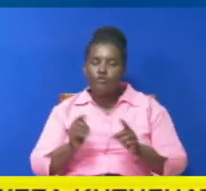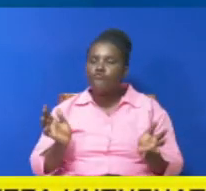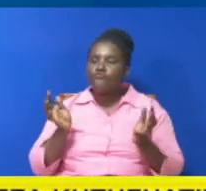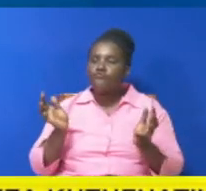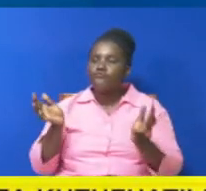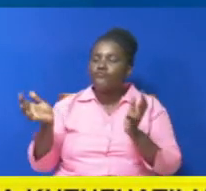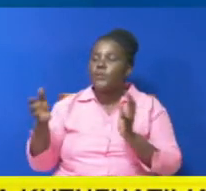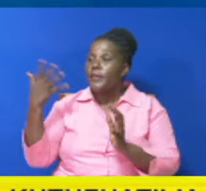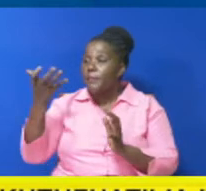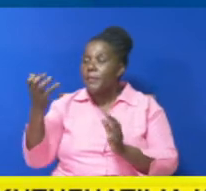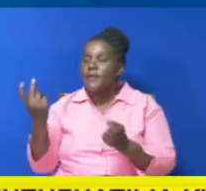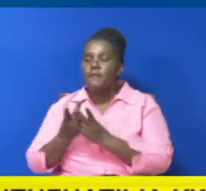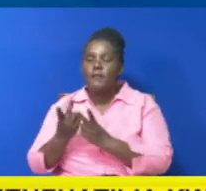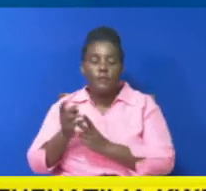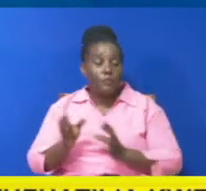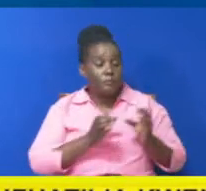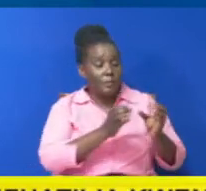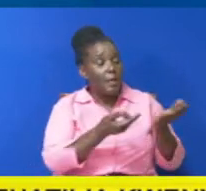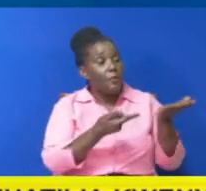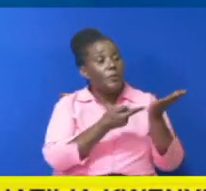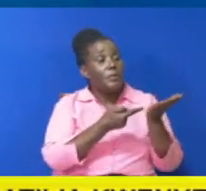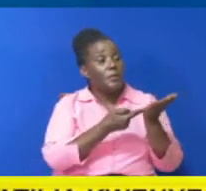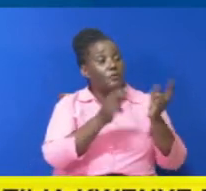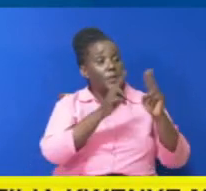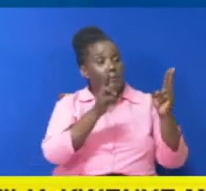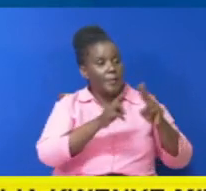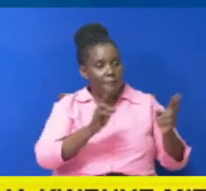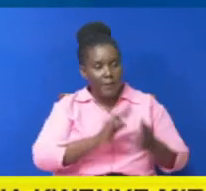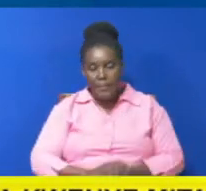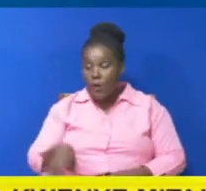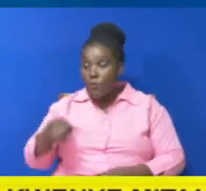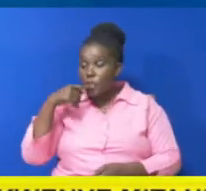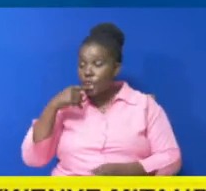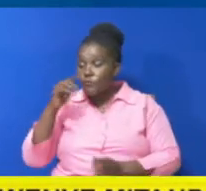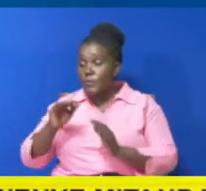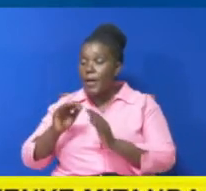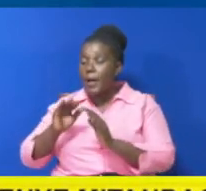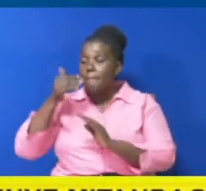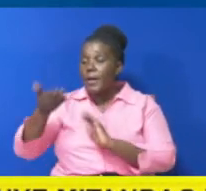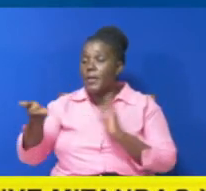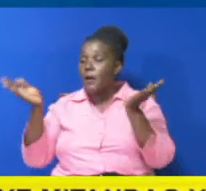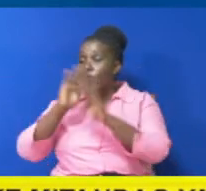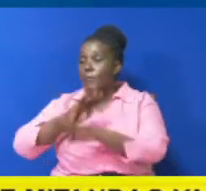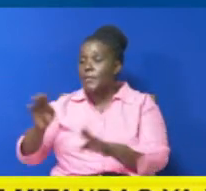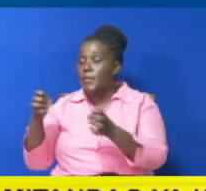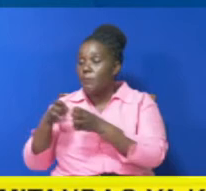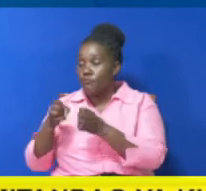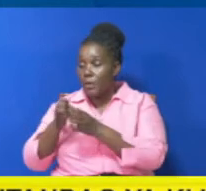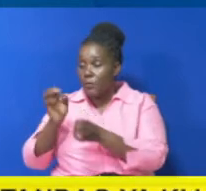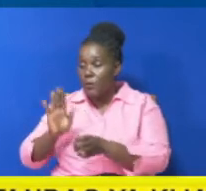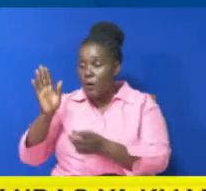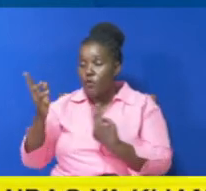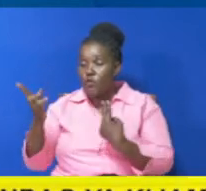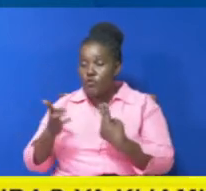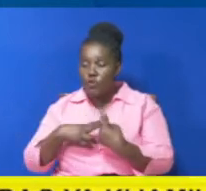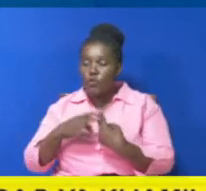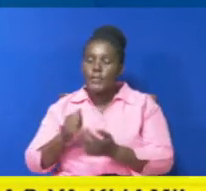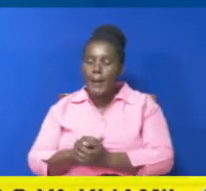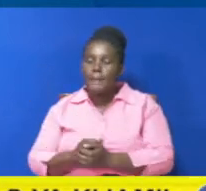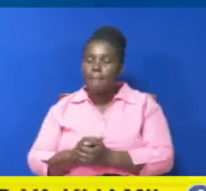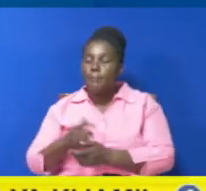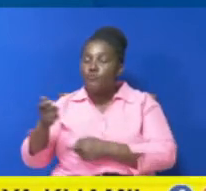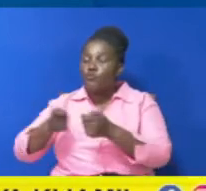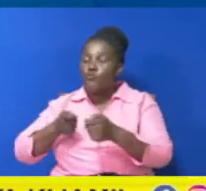katika teknolojia za kisasa. Wakizungumza mara baada ya kumalizika kwa mjadala huo jijini Arusha, madaktari hao akiwemo mkurugenzi wa